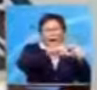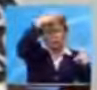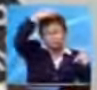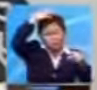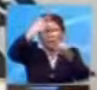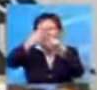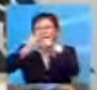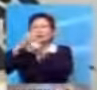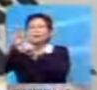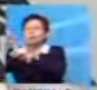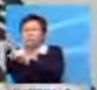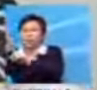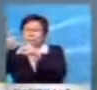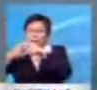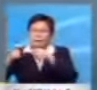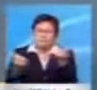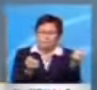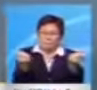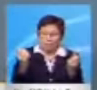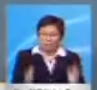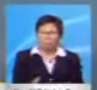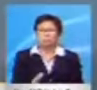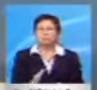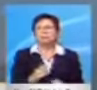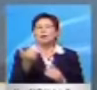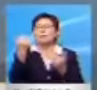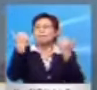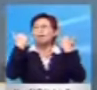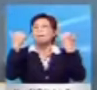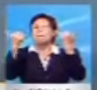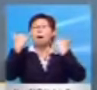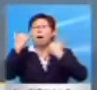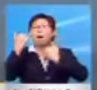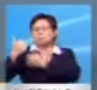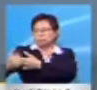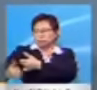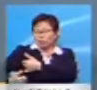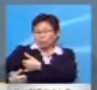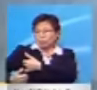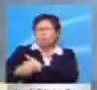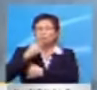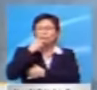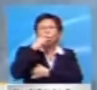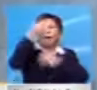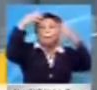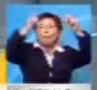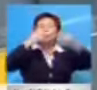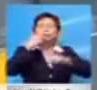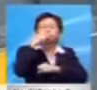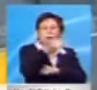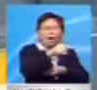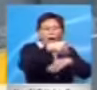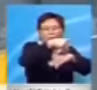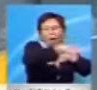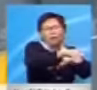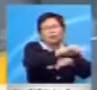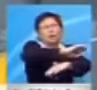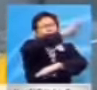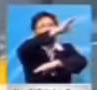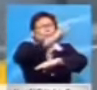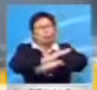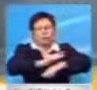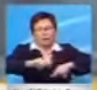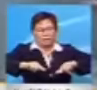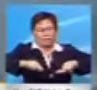dari pulau Pinang namun pemandunya yang mengaku pesara tentera mendakwa telah diarahkan majikannya untuk menghantar beekalan itu ke Bukit Kayu